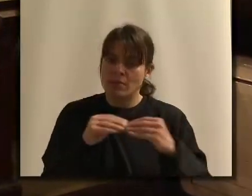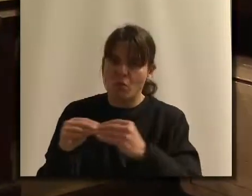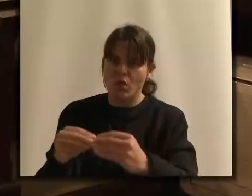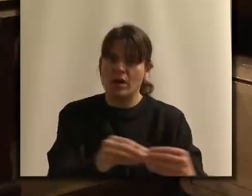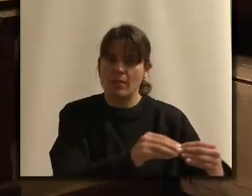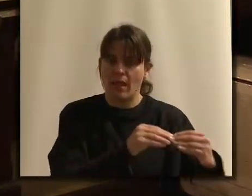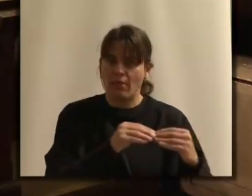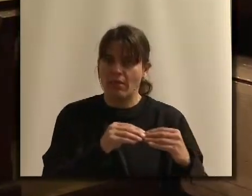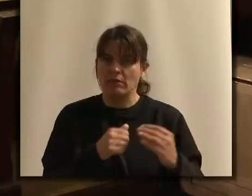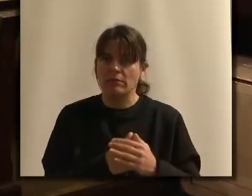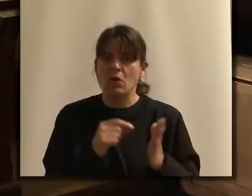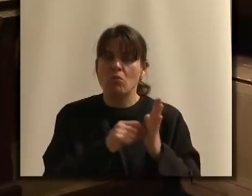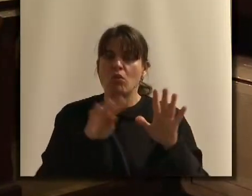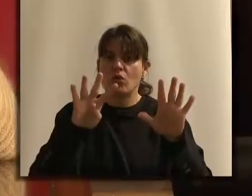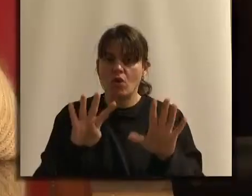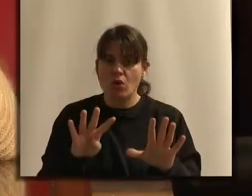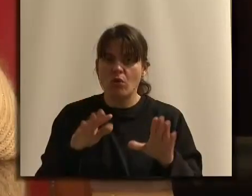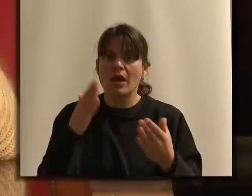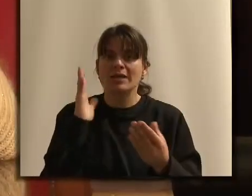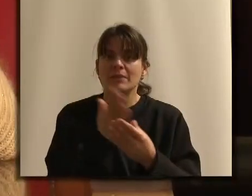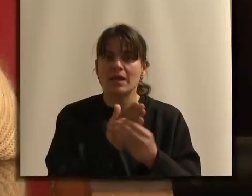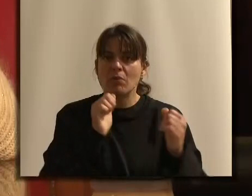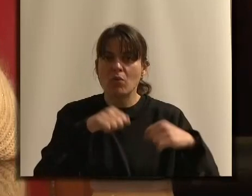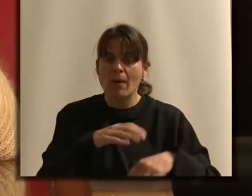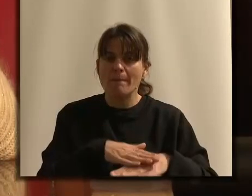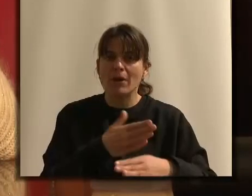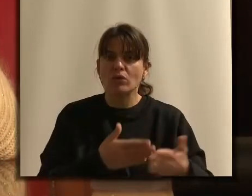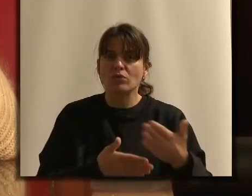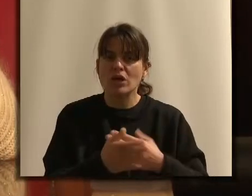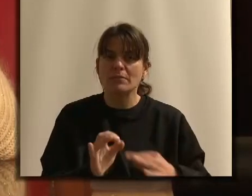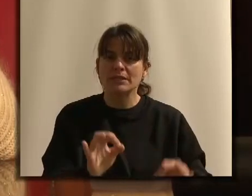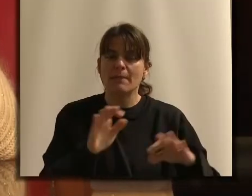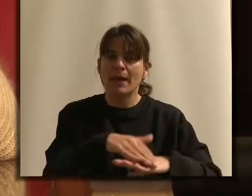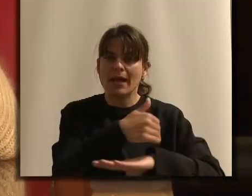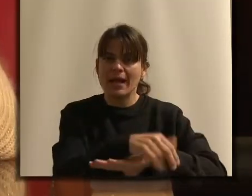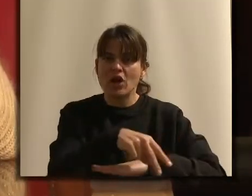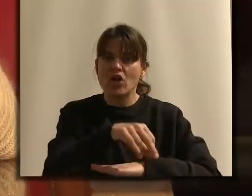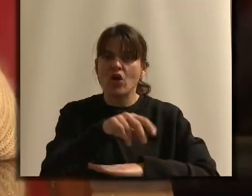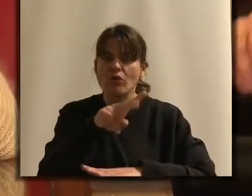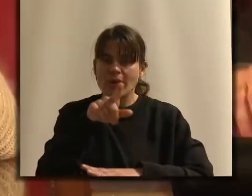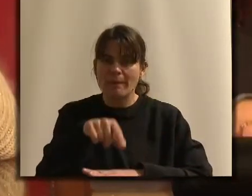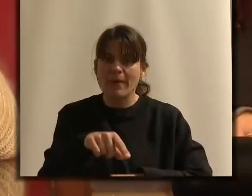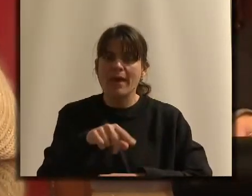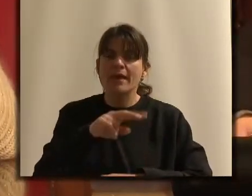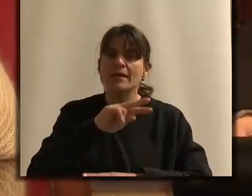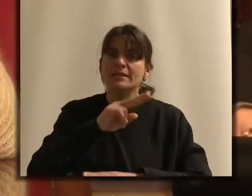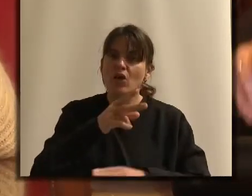unanimitat. Punt 9. Aprovar l'expedient d'imposició de contribucions especials al carrer Nou, segon i tercer tram. Senyora